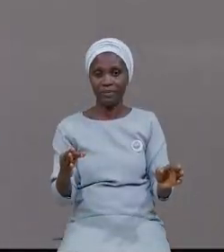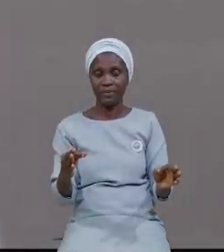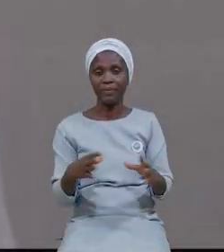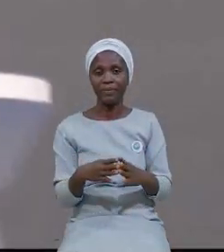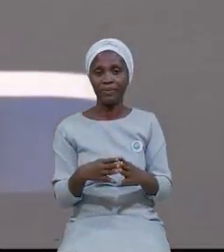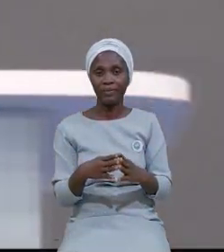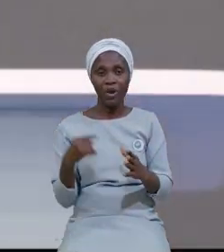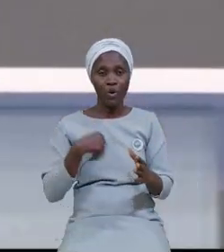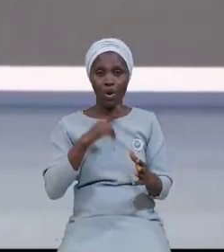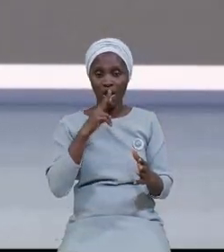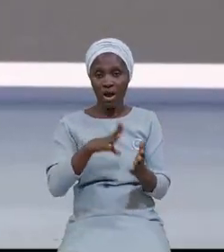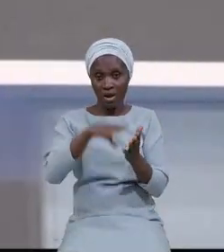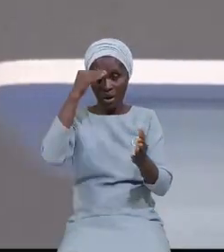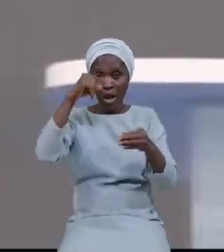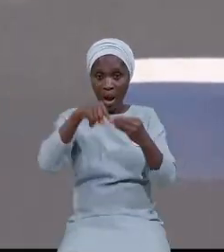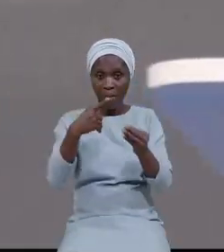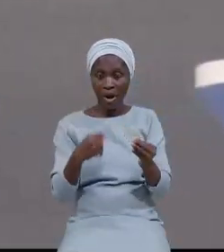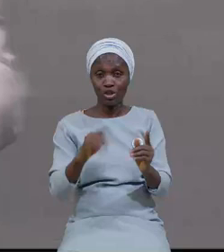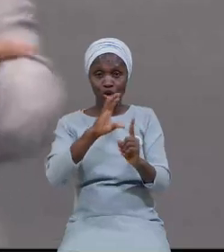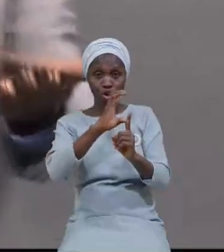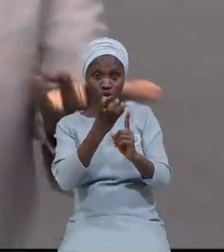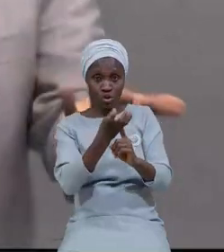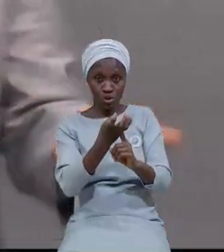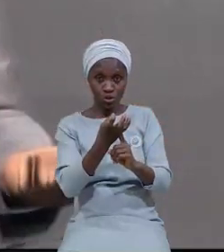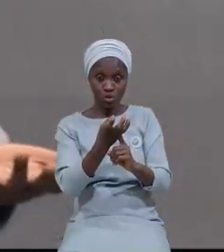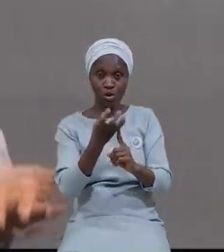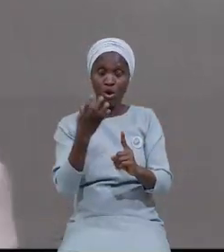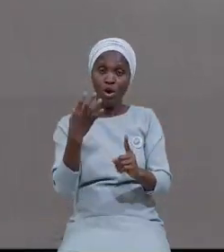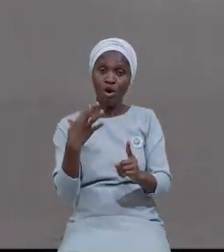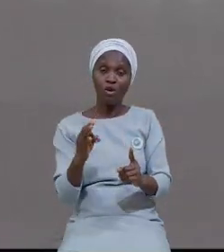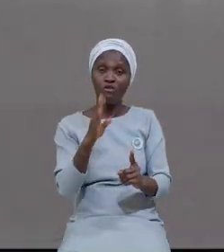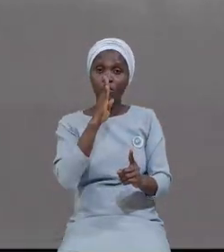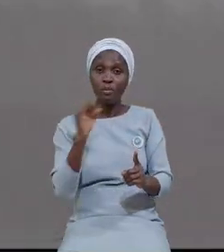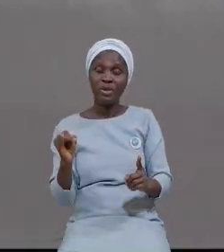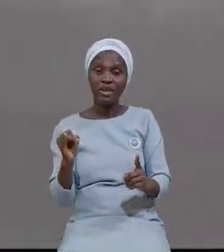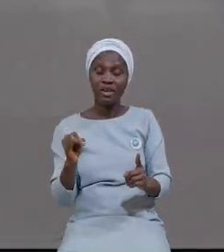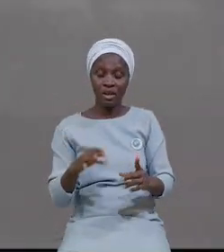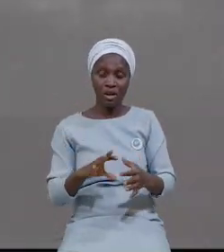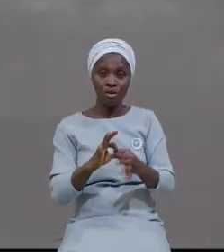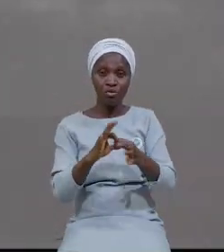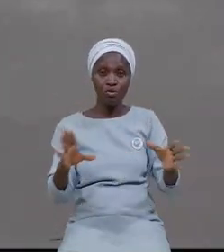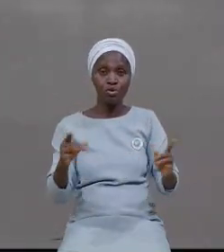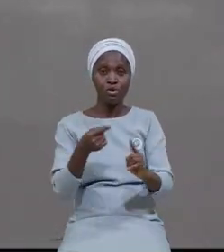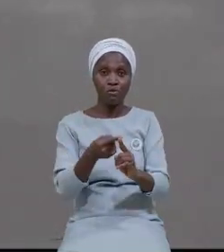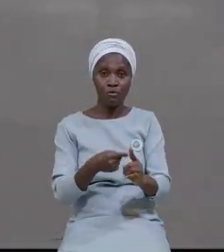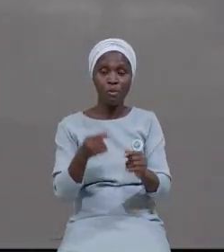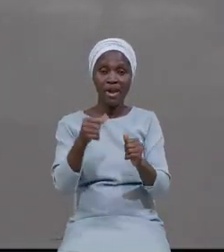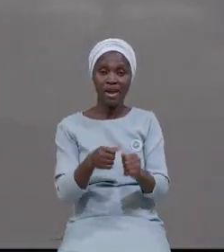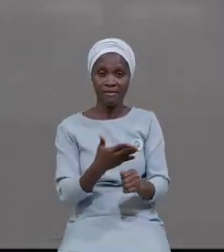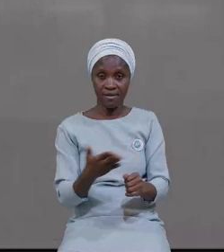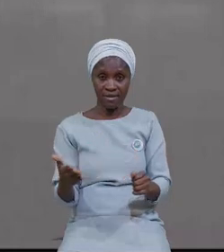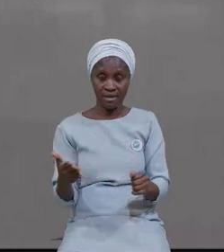voyons voyons la condition la condition d'être libéré de toute chose